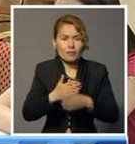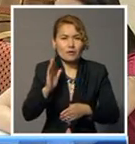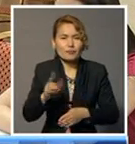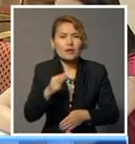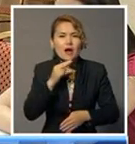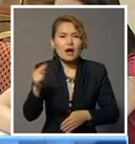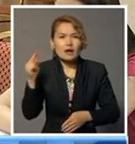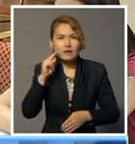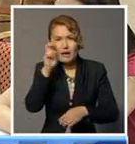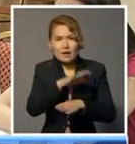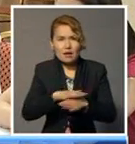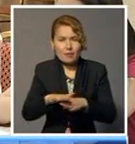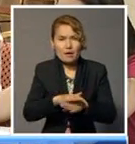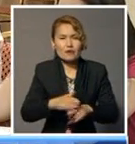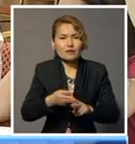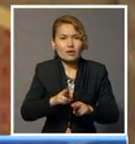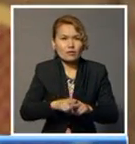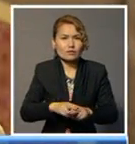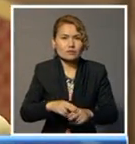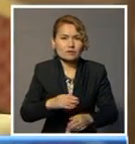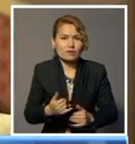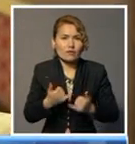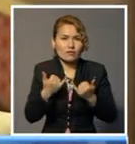келген қазаққа Қытай елінде дарын иесі ретінде қарайды.